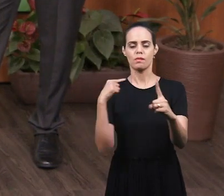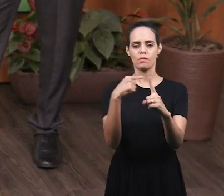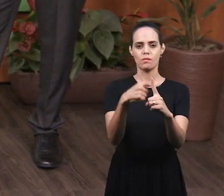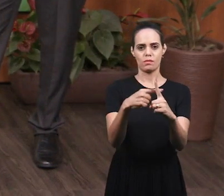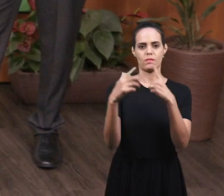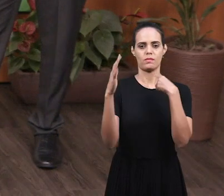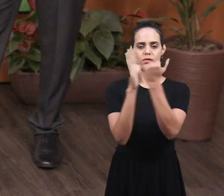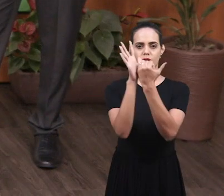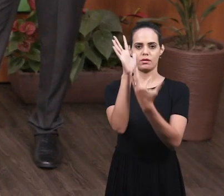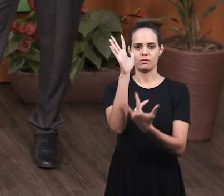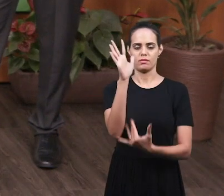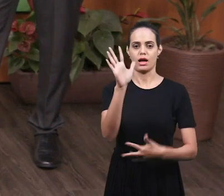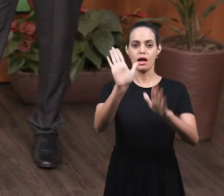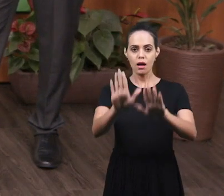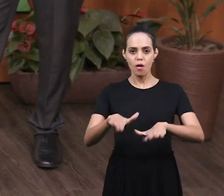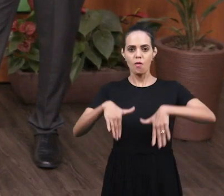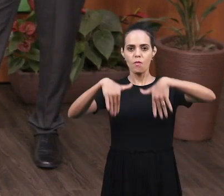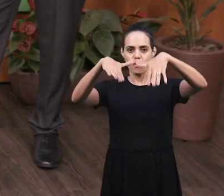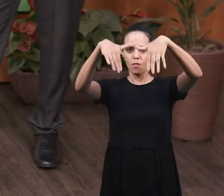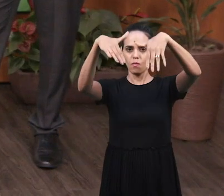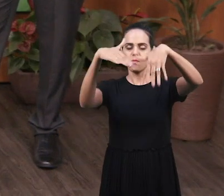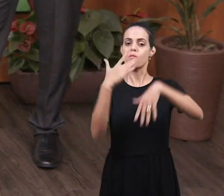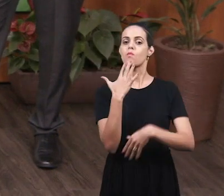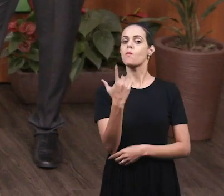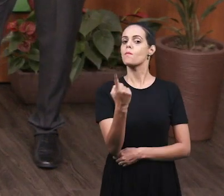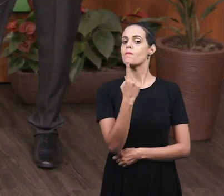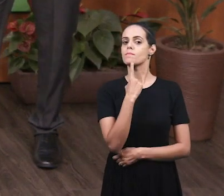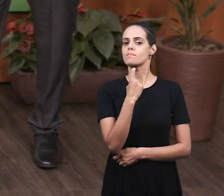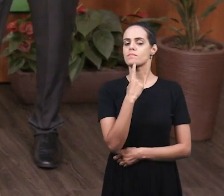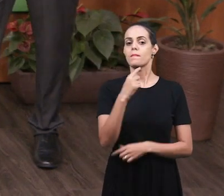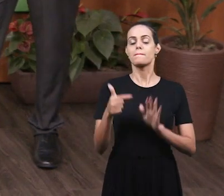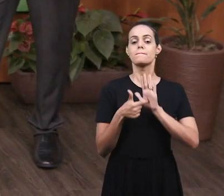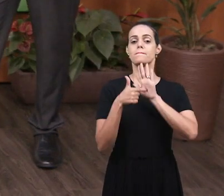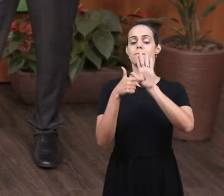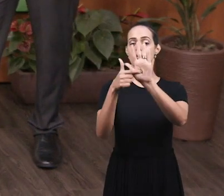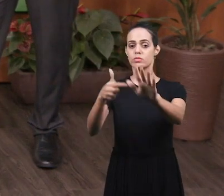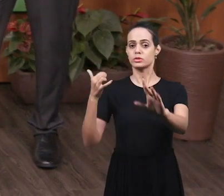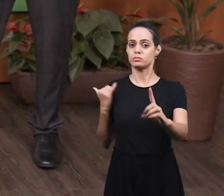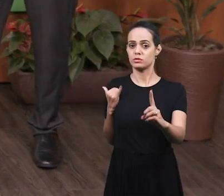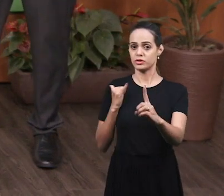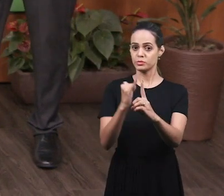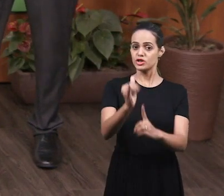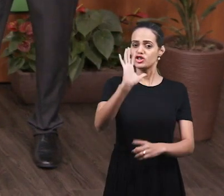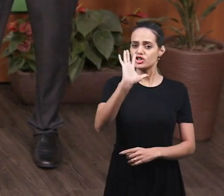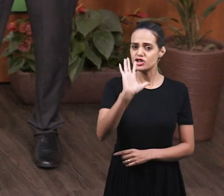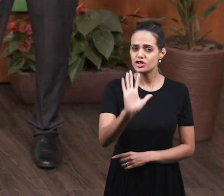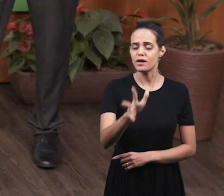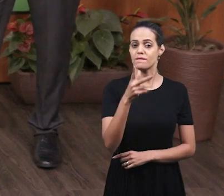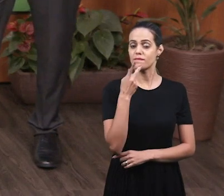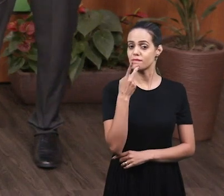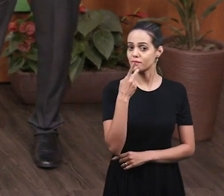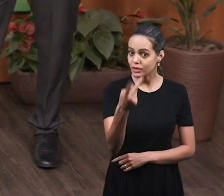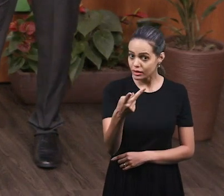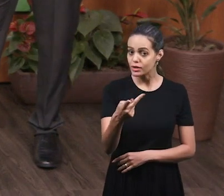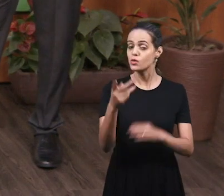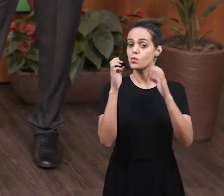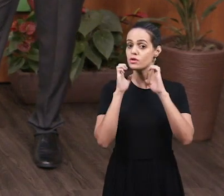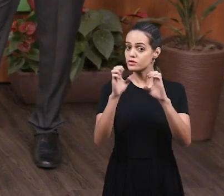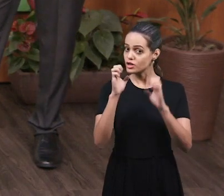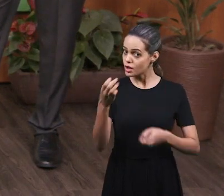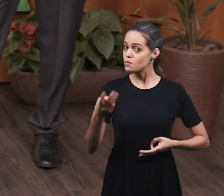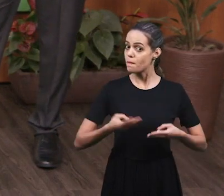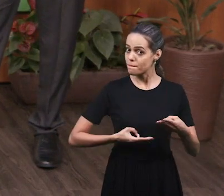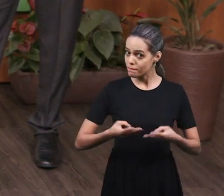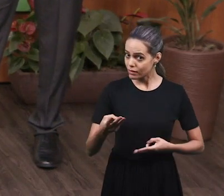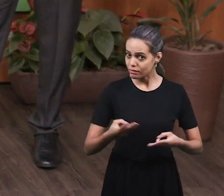à la croix de Calvaire. Ce rideau, cette couleur cramoisie, parle prophétiquement, comme j'ai déjà dit, à l'évangile